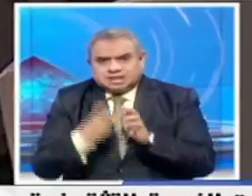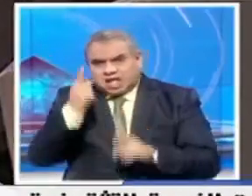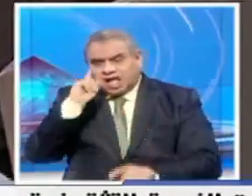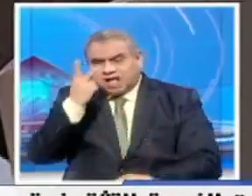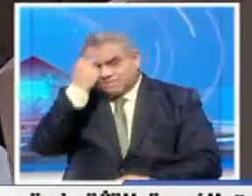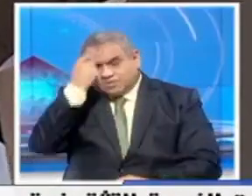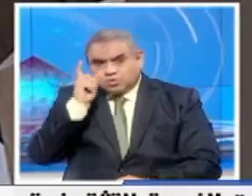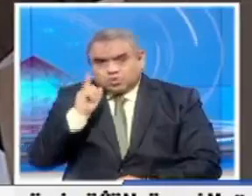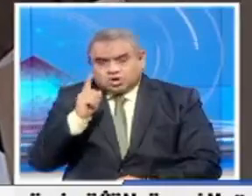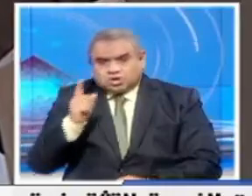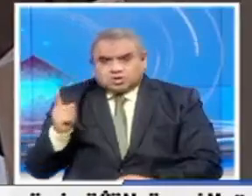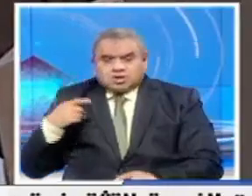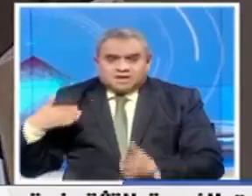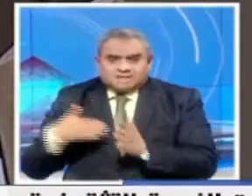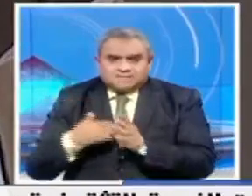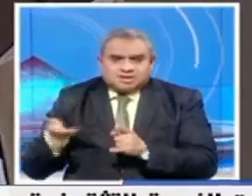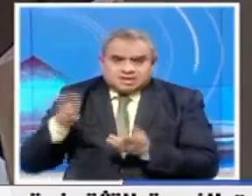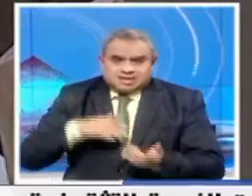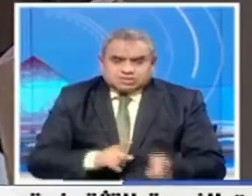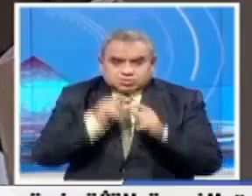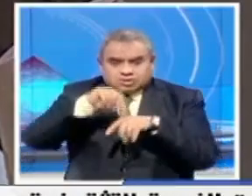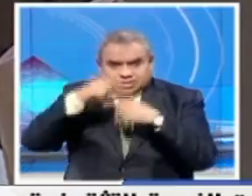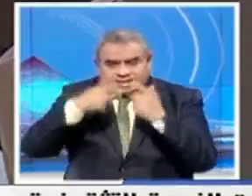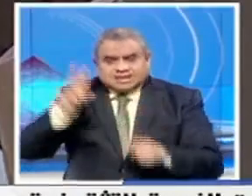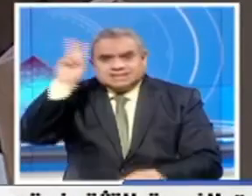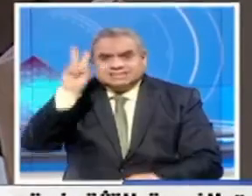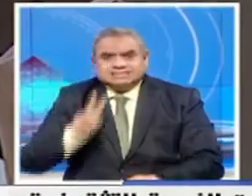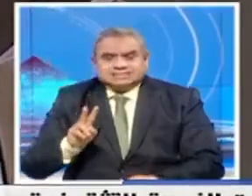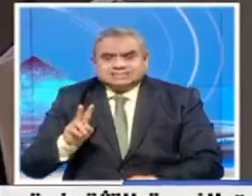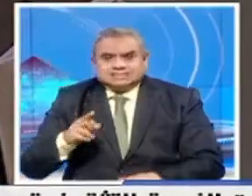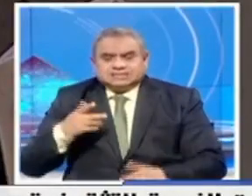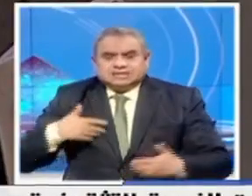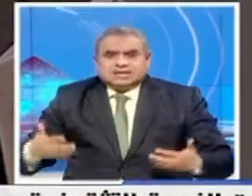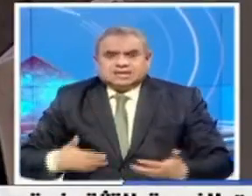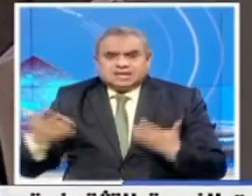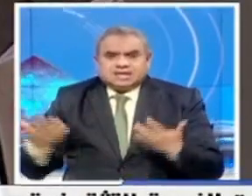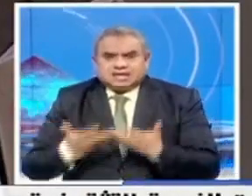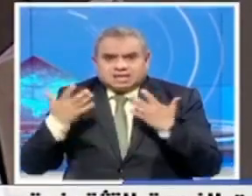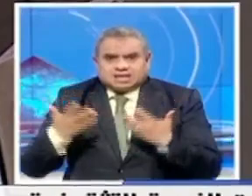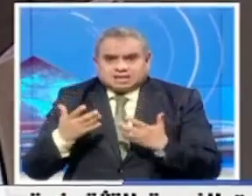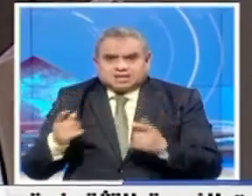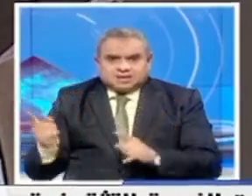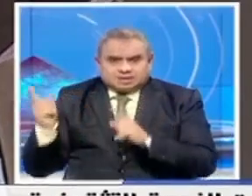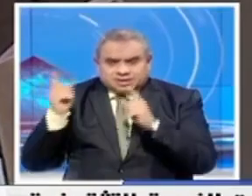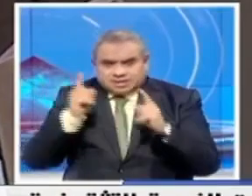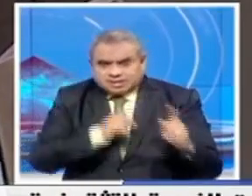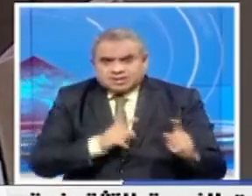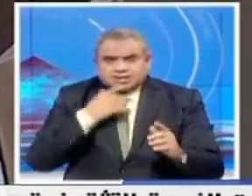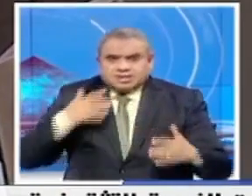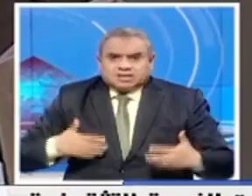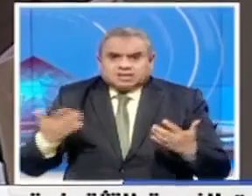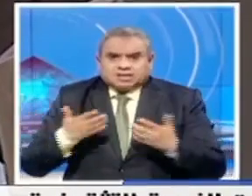2011 لحد ما استشهد وهو في سيناء، قاعد من العيد الصغير لحد قبل العيد الكبير